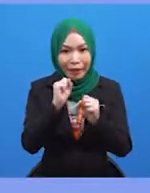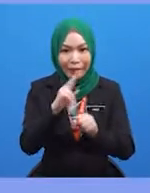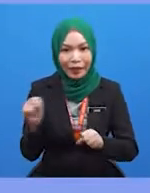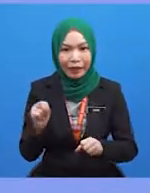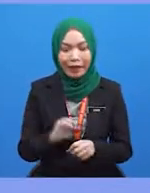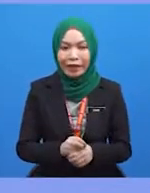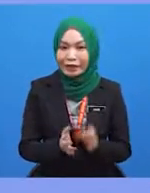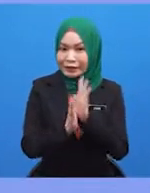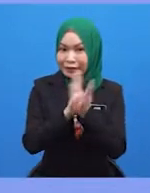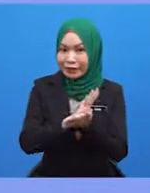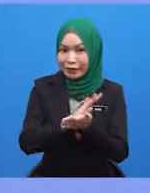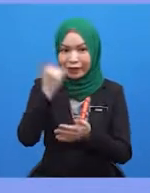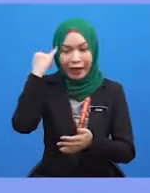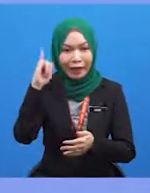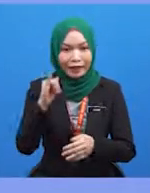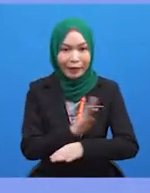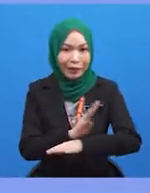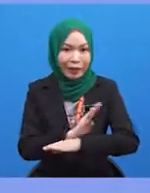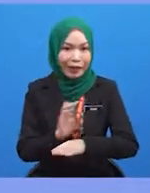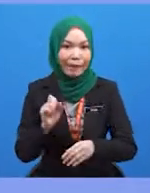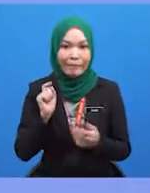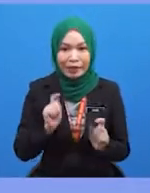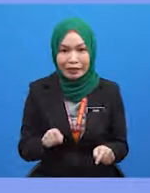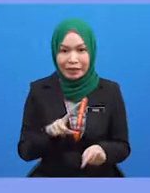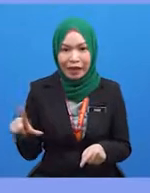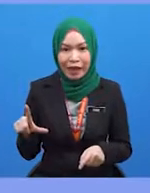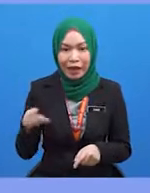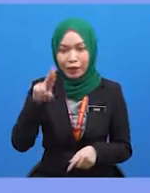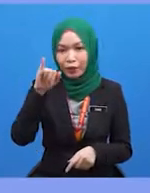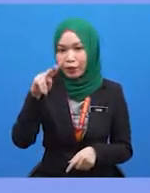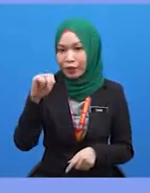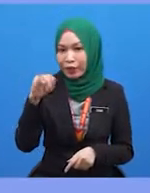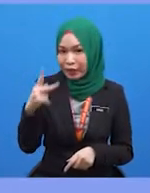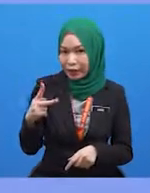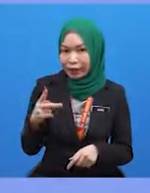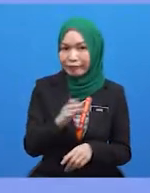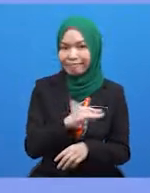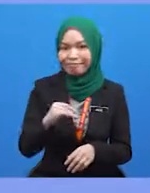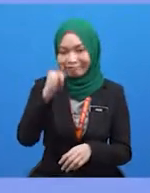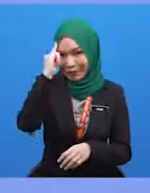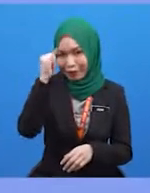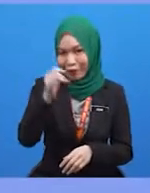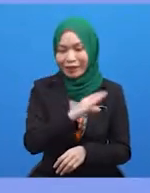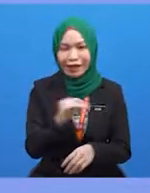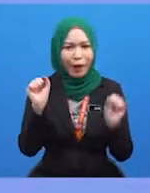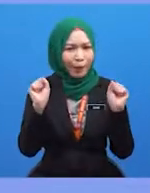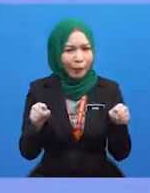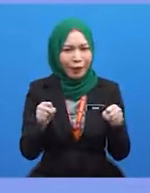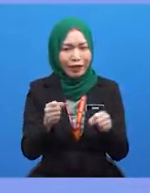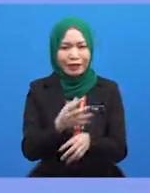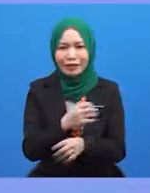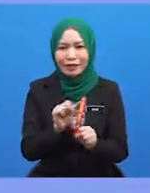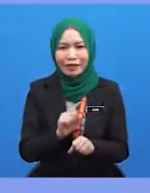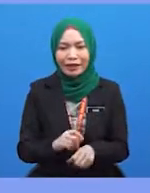Maka, idea perniagaan mestilah unik, inovatif, mampu menyelesaikan